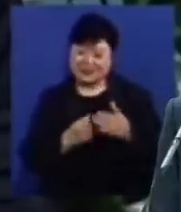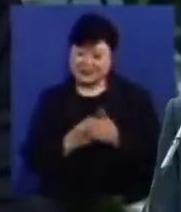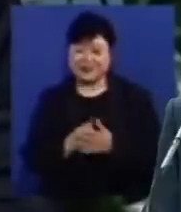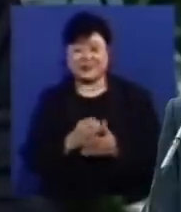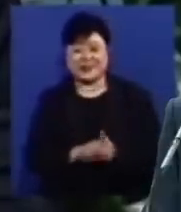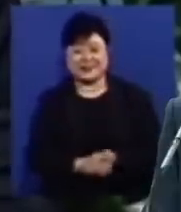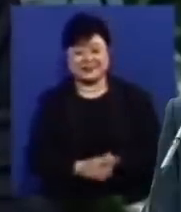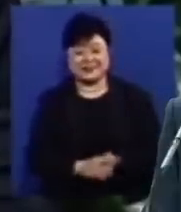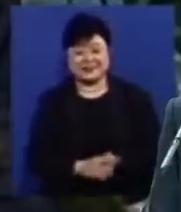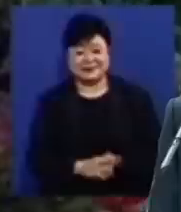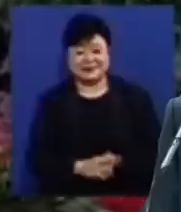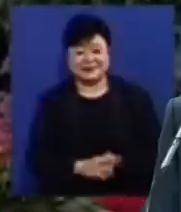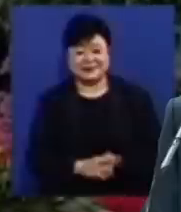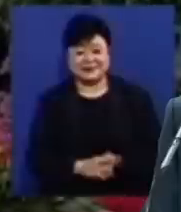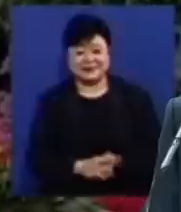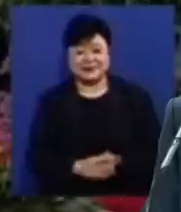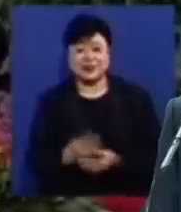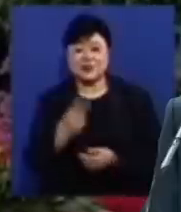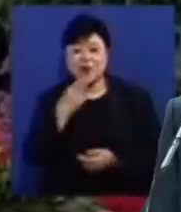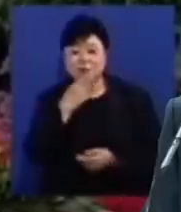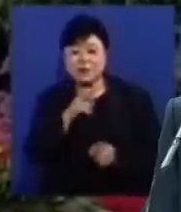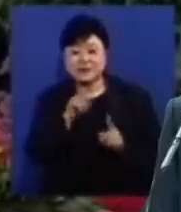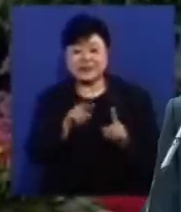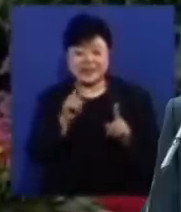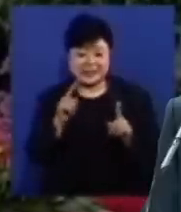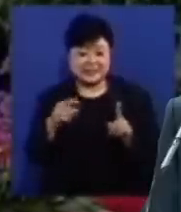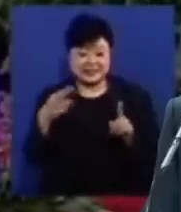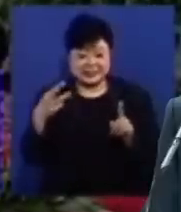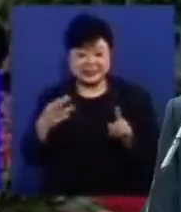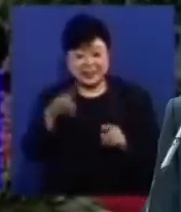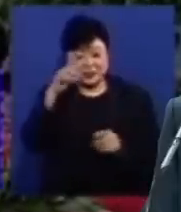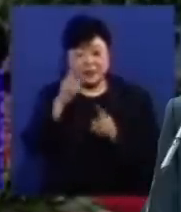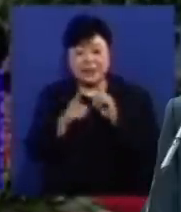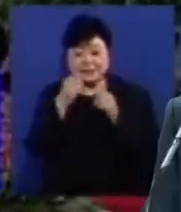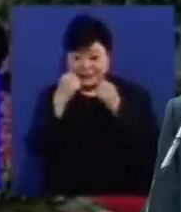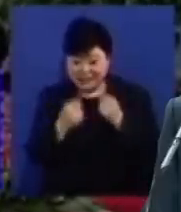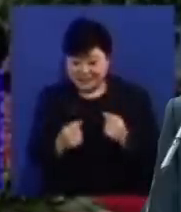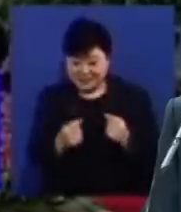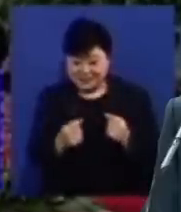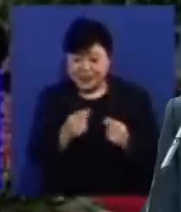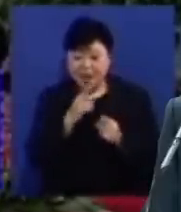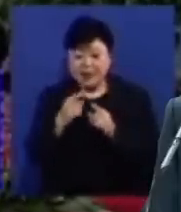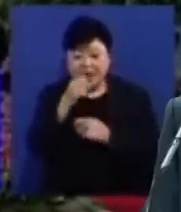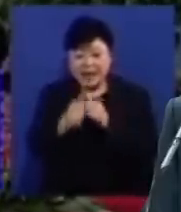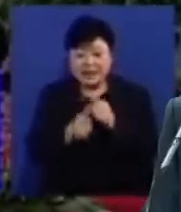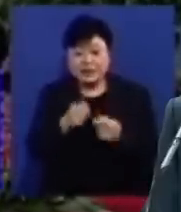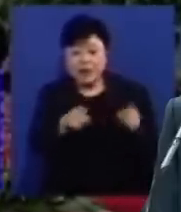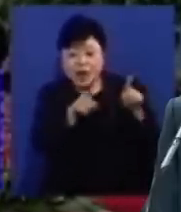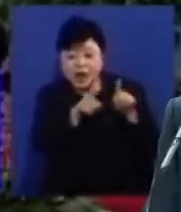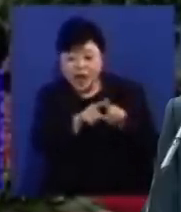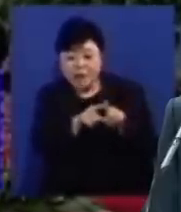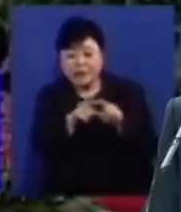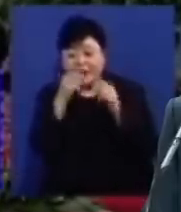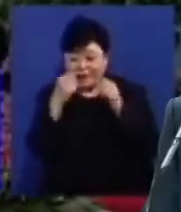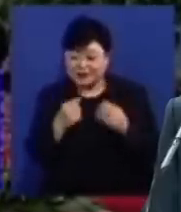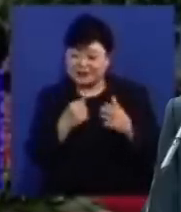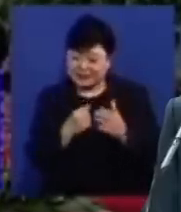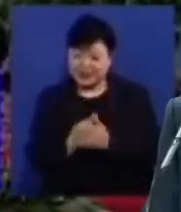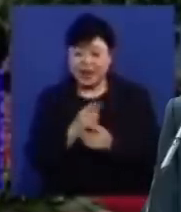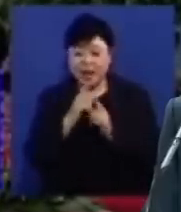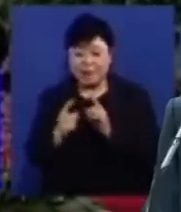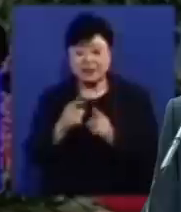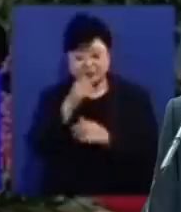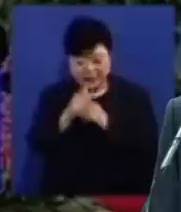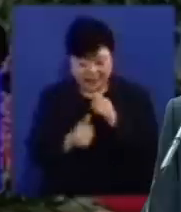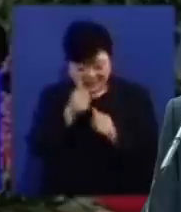것입니다. 요한복음 1장 1절로 3절에 태초에 말씀이 계시니라, 이 말씀이 하나님과 함께 계셨으니 이 말씀은